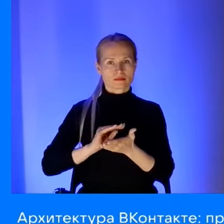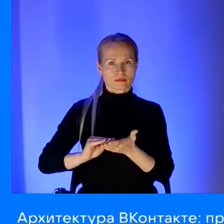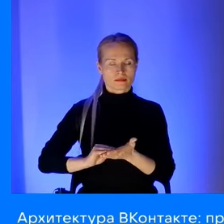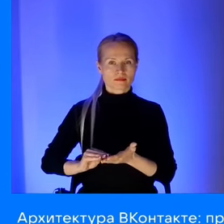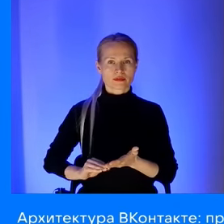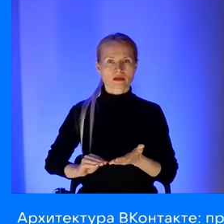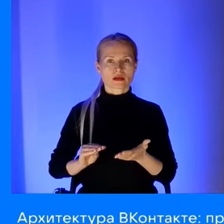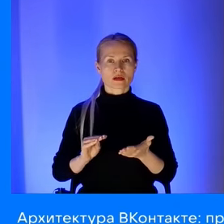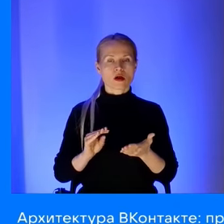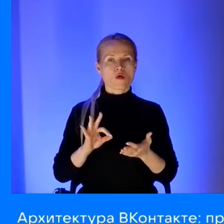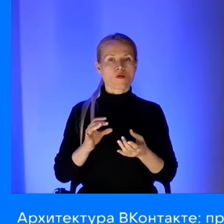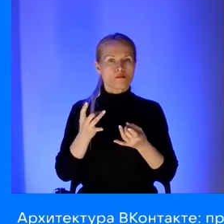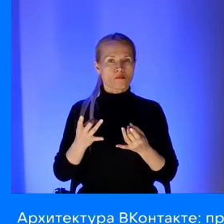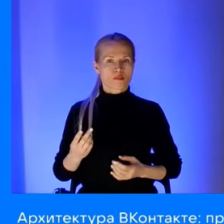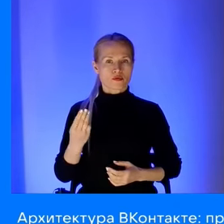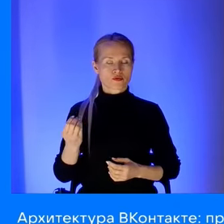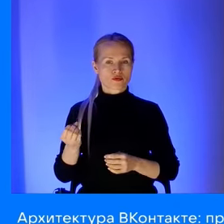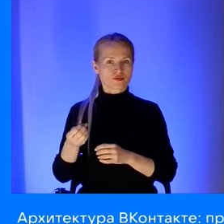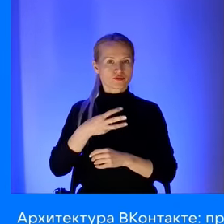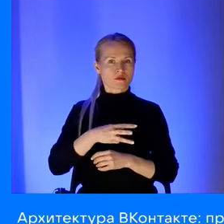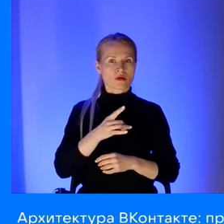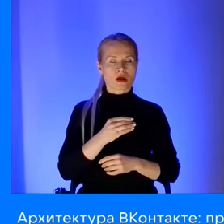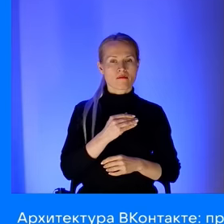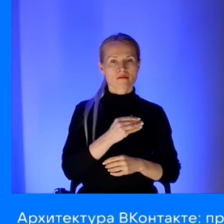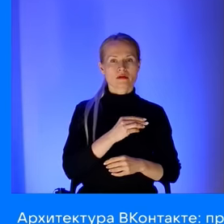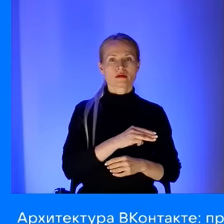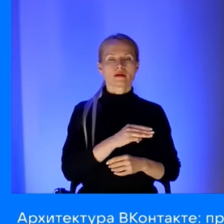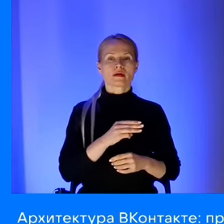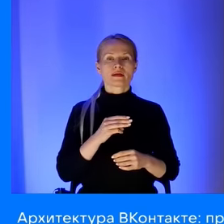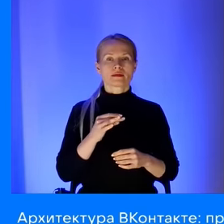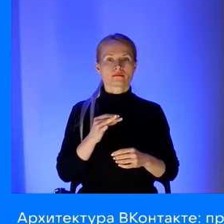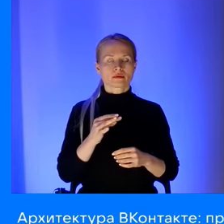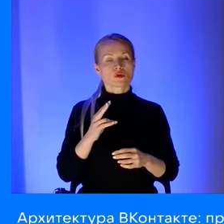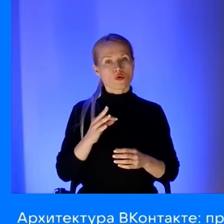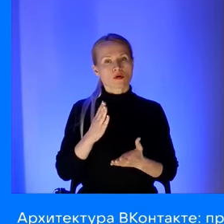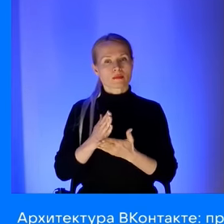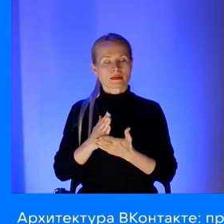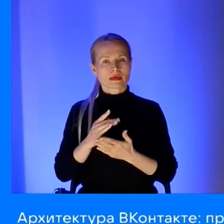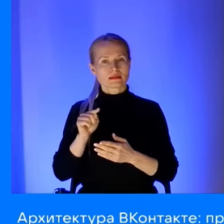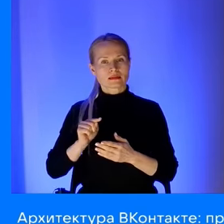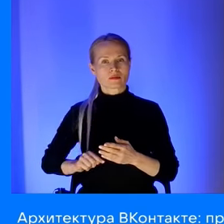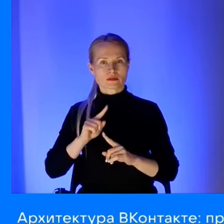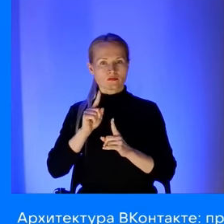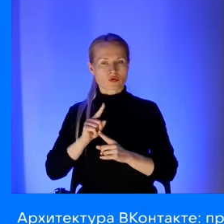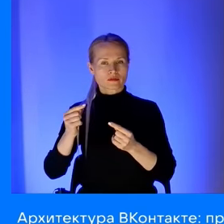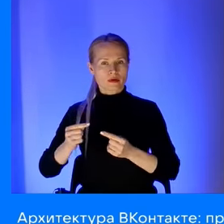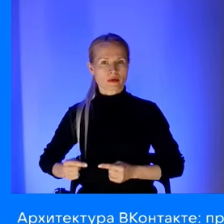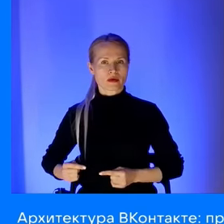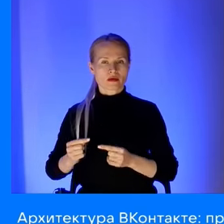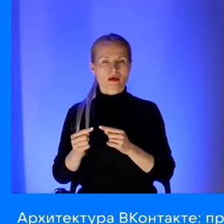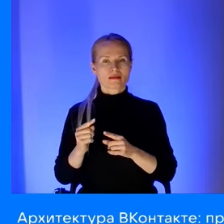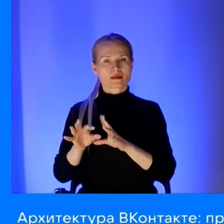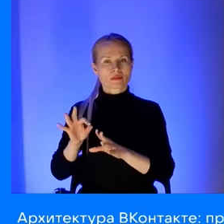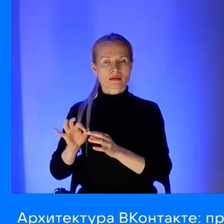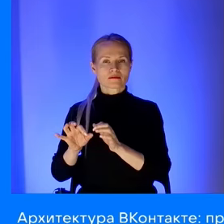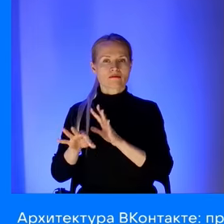он проще чем raft при этом он обладает необходимыми нам свойствами в частности детерминизм выбора